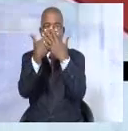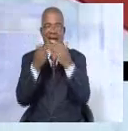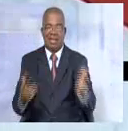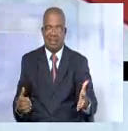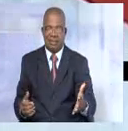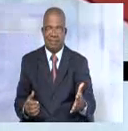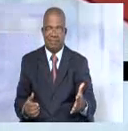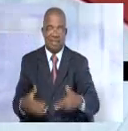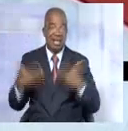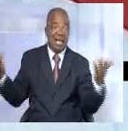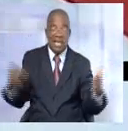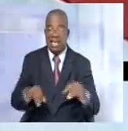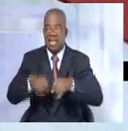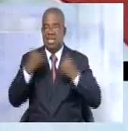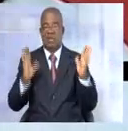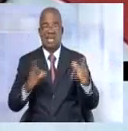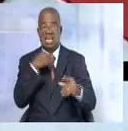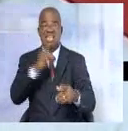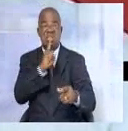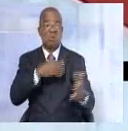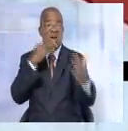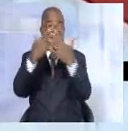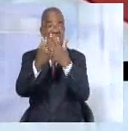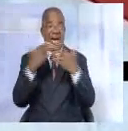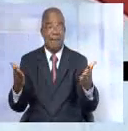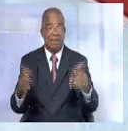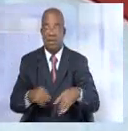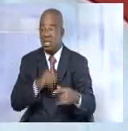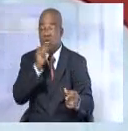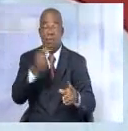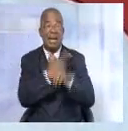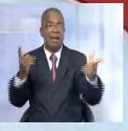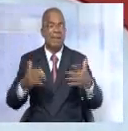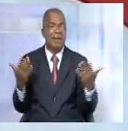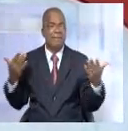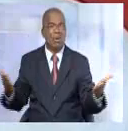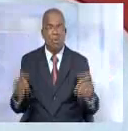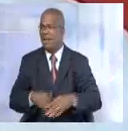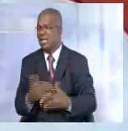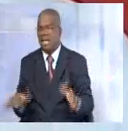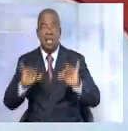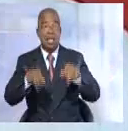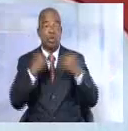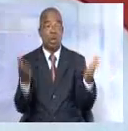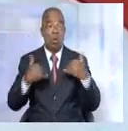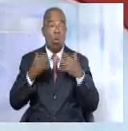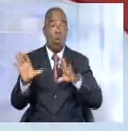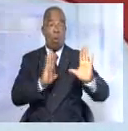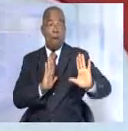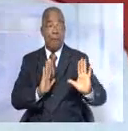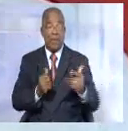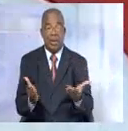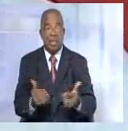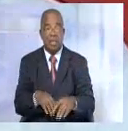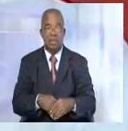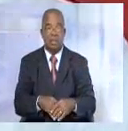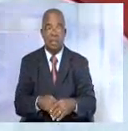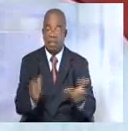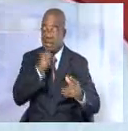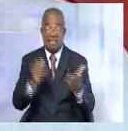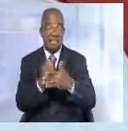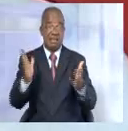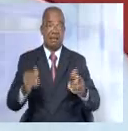presse? Ils sont emprisonnés, ils sont au nombre de 4 ou 6 aujourd'hui. Les journalistes qui sont parce qu'ils n'ont pas été à la